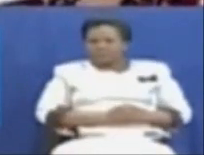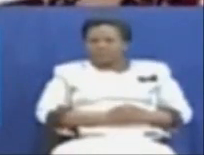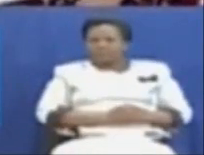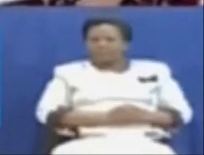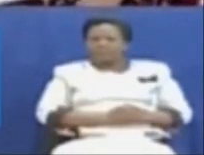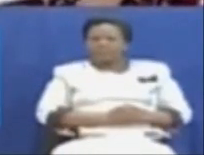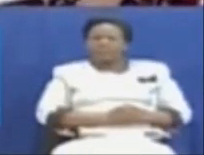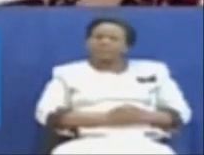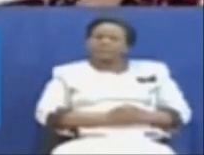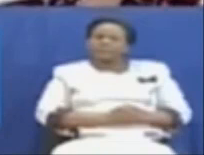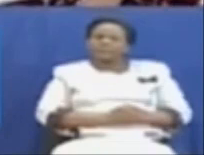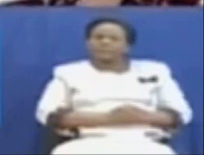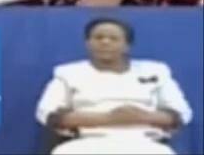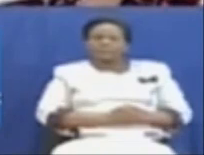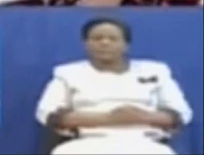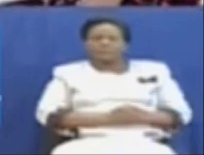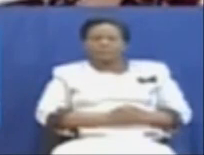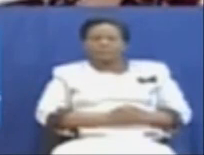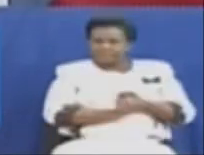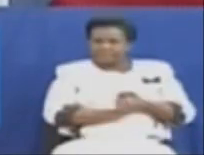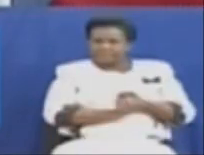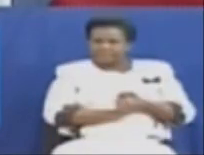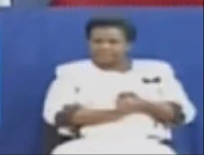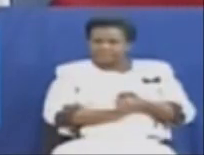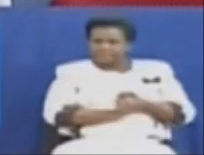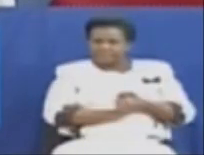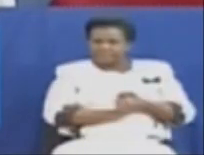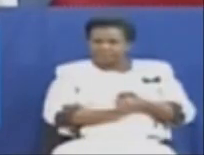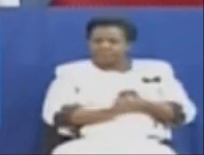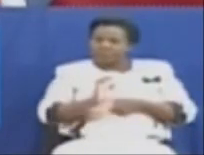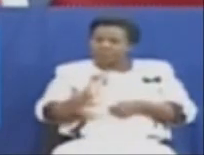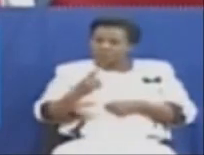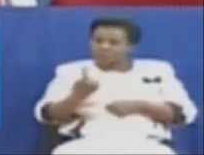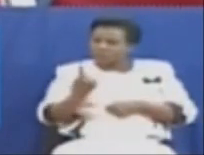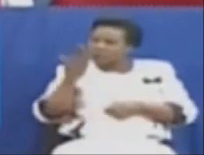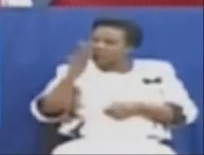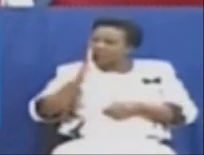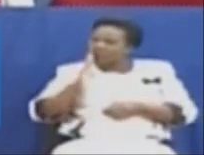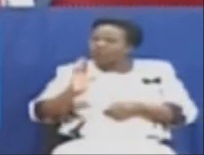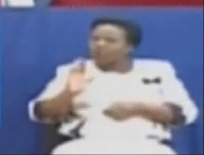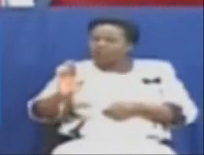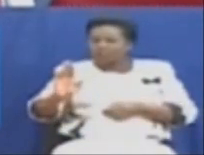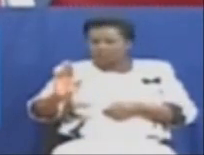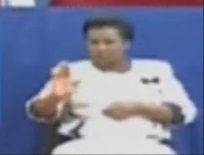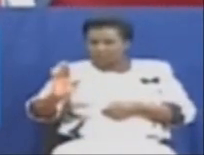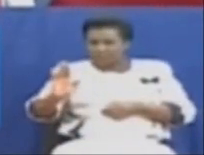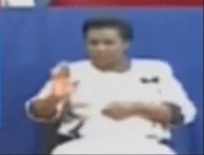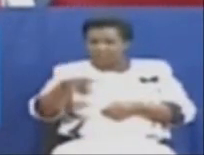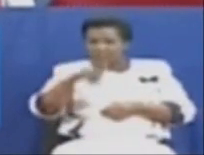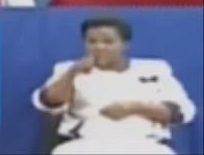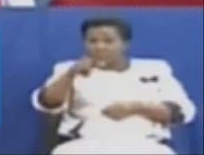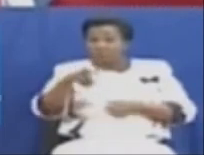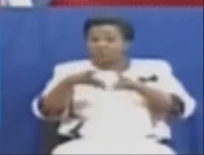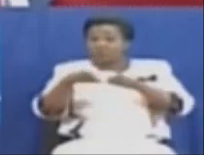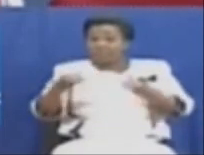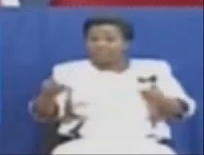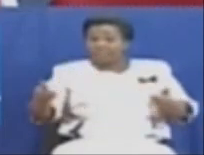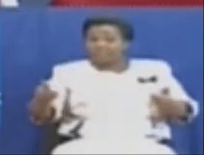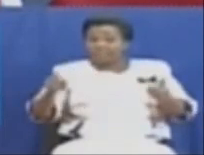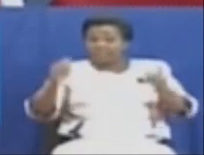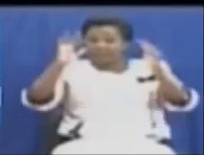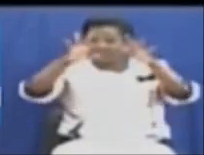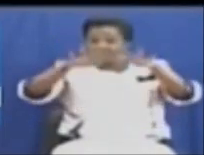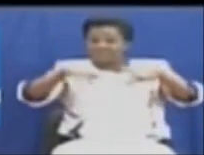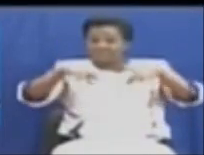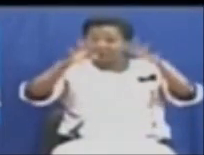Asante Mheshimiwa Zainab Matitu Vulu, swali kwa Mheshimiwa Waziri Mkuu. Asante sana Mheshimiwa Naibu